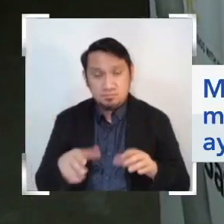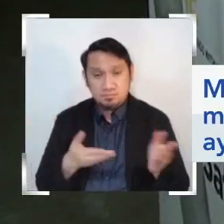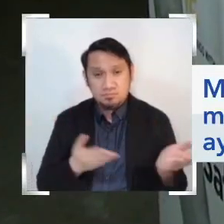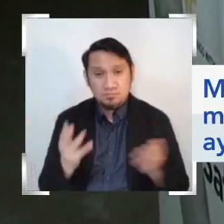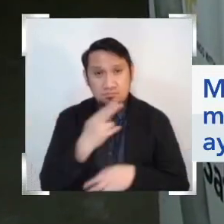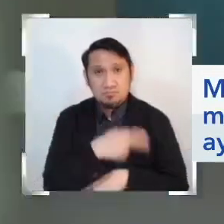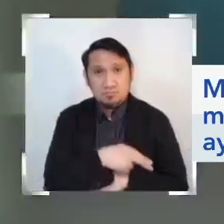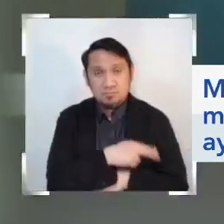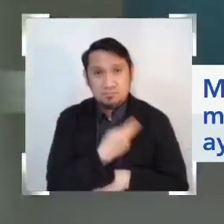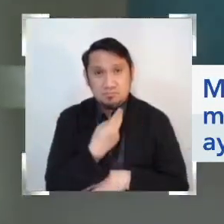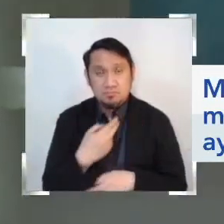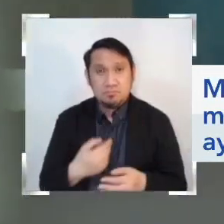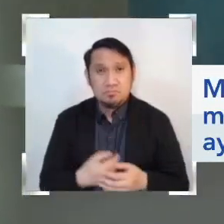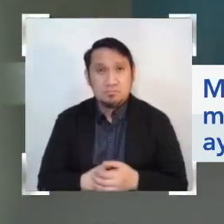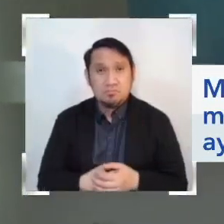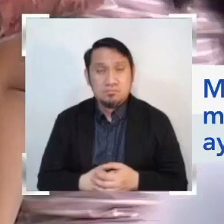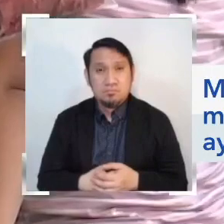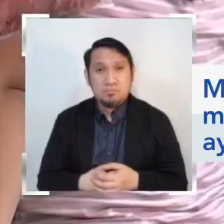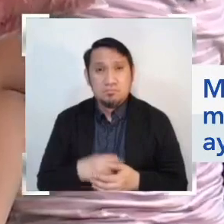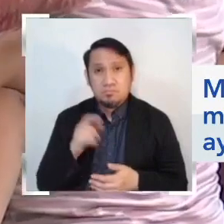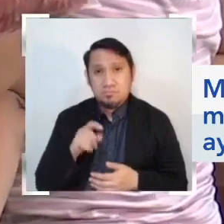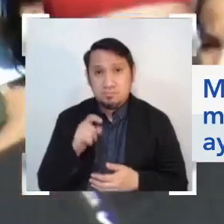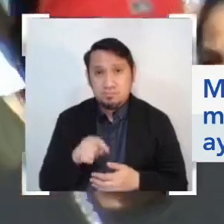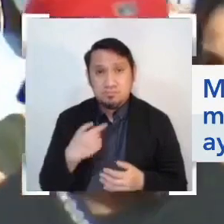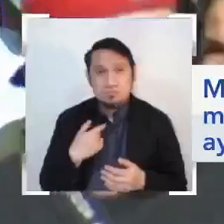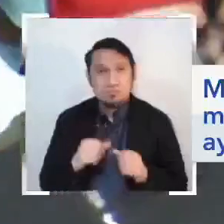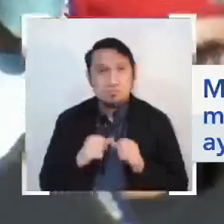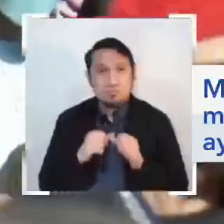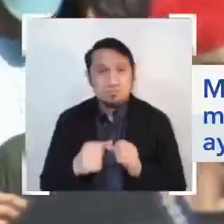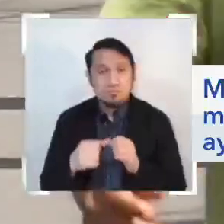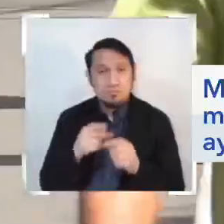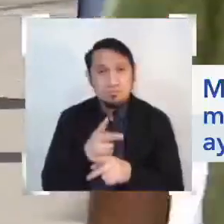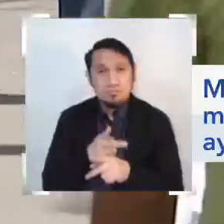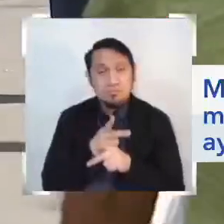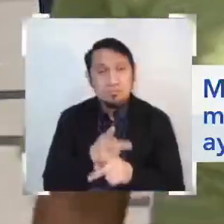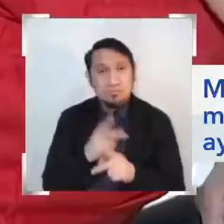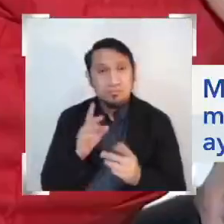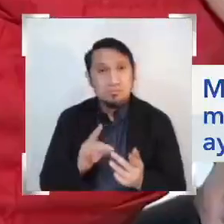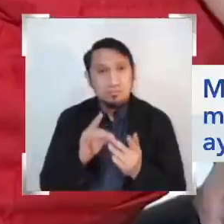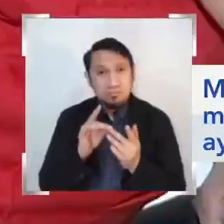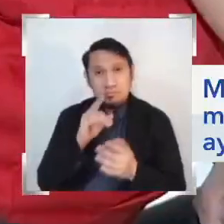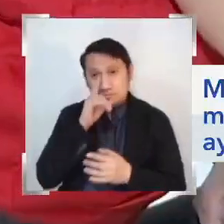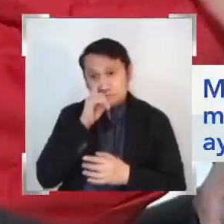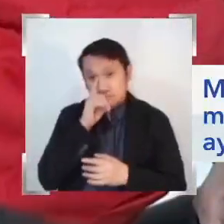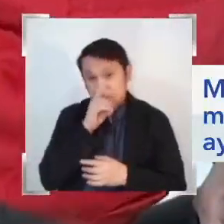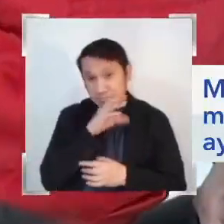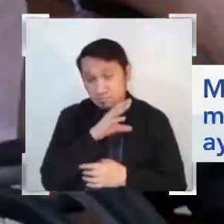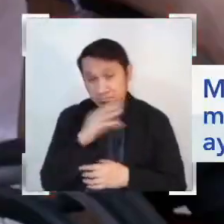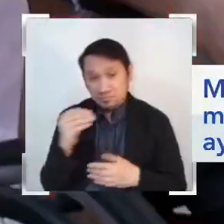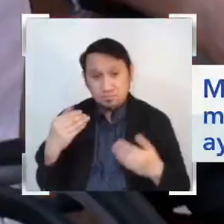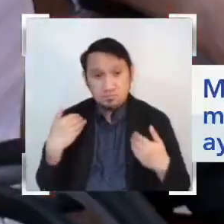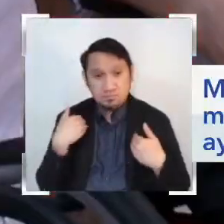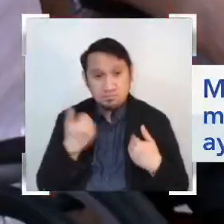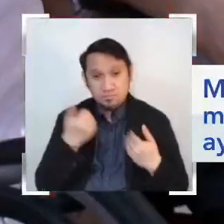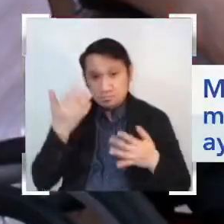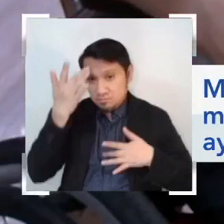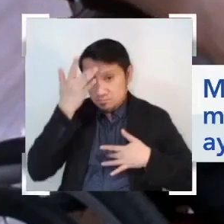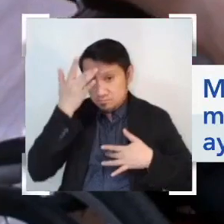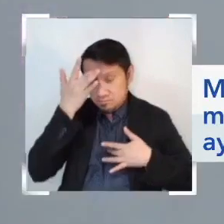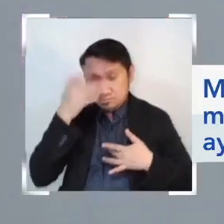ng komplikasyon. Kailangan pa rin daw ang patuloy na pag-iingat, lalo na sa mga nakatatanda at mga may comorbidity. Ngayong